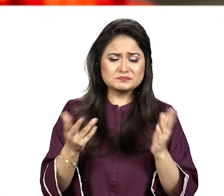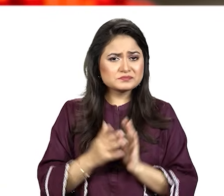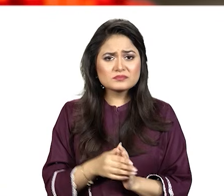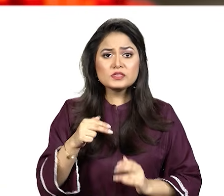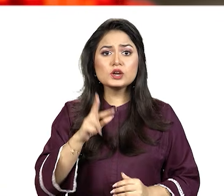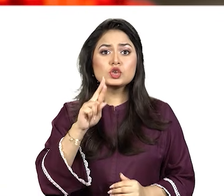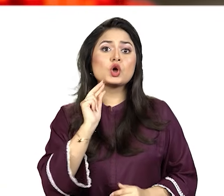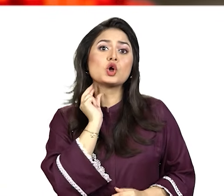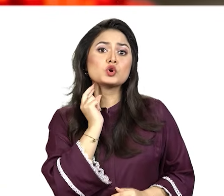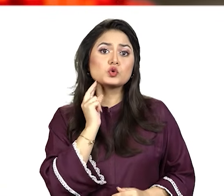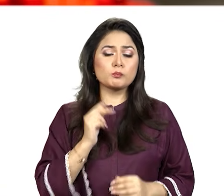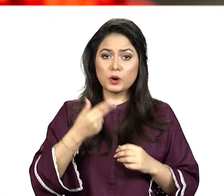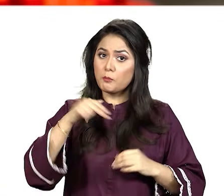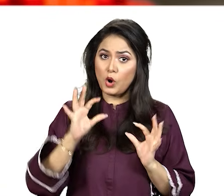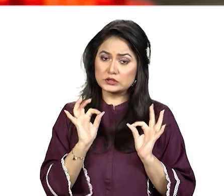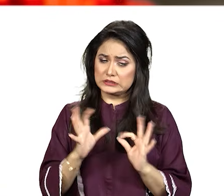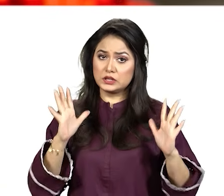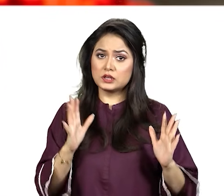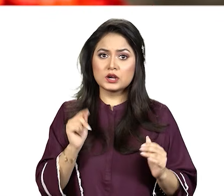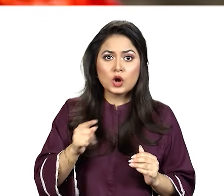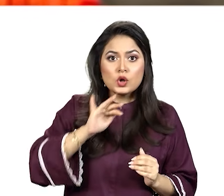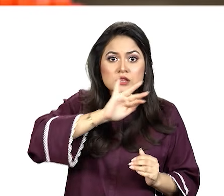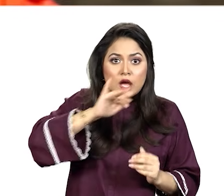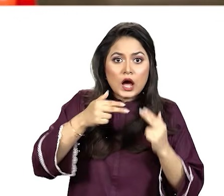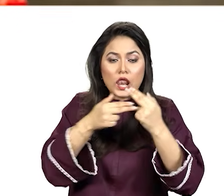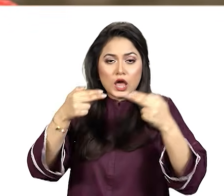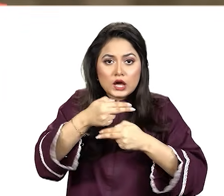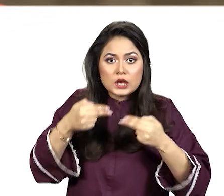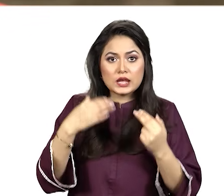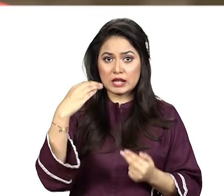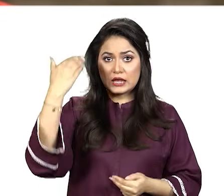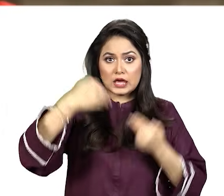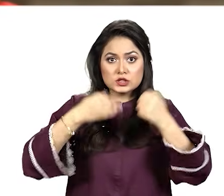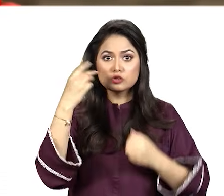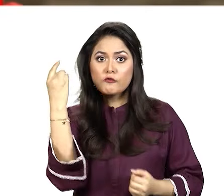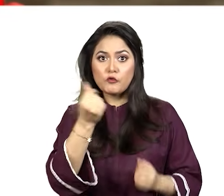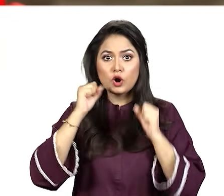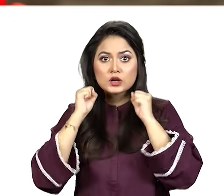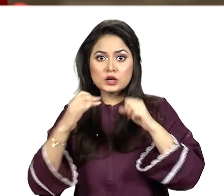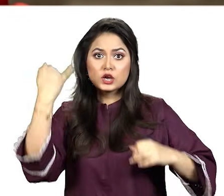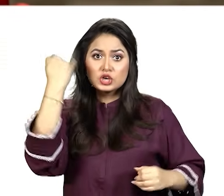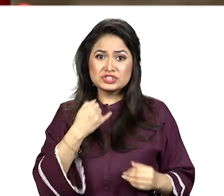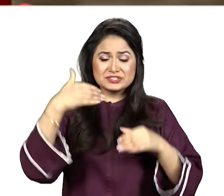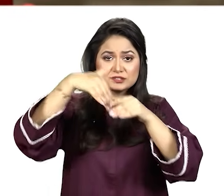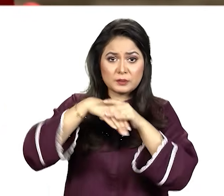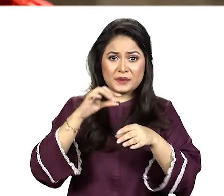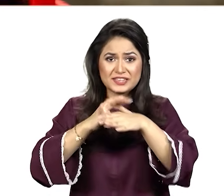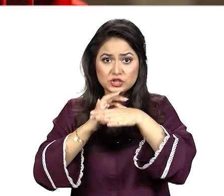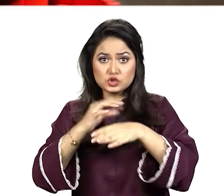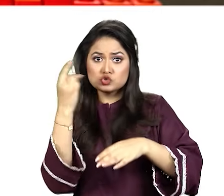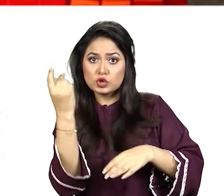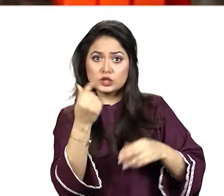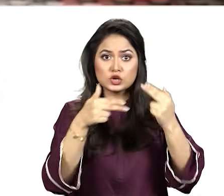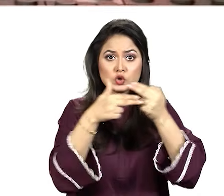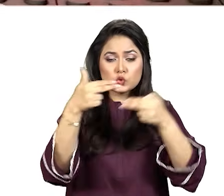یہ ٹیومرز مہلک ہوتے ہیں۔ ان سے علیحدہ ہونے والے کینسر افیکٹڈ سیلز تیزی سے بڑھتے ہوئے ارد گرد موجود باڈی ٹیشوز میں